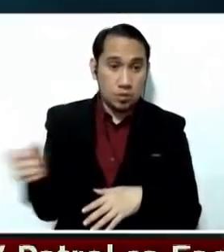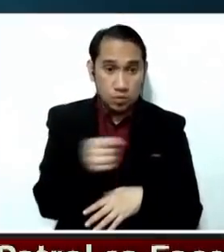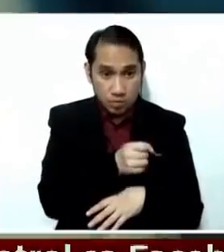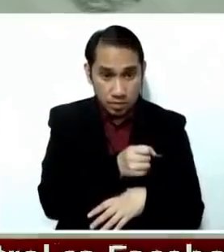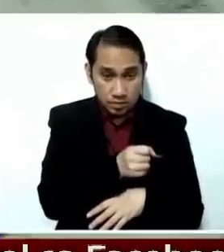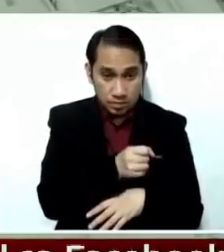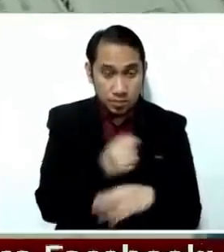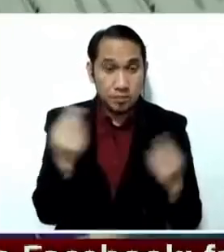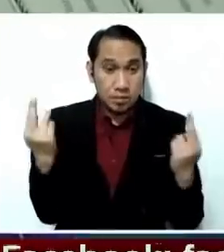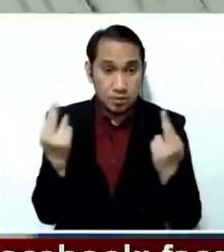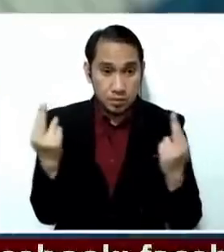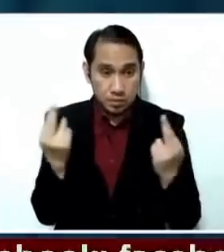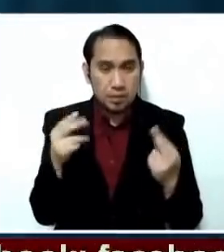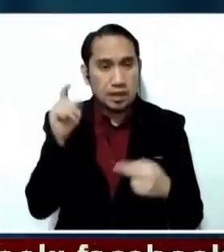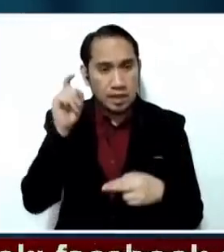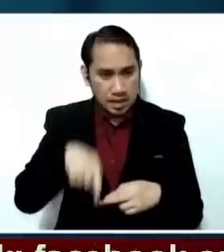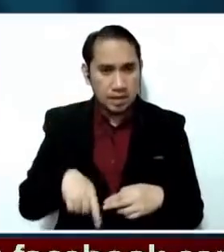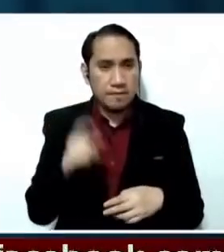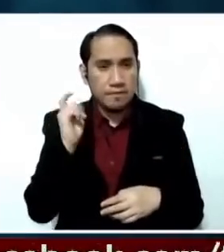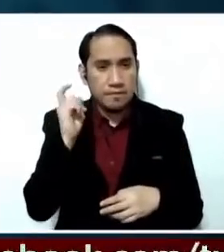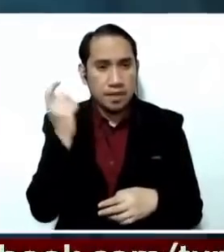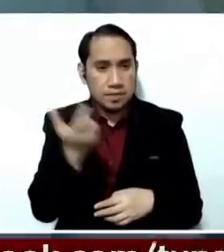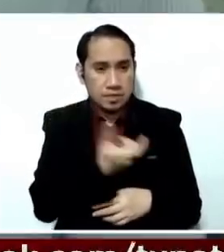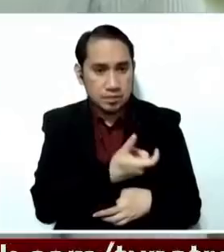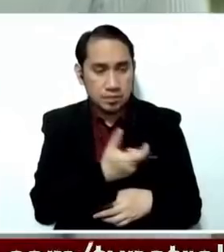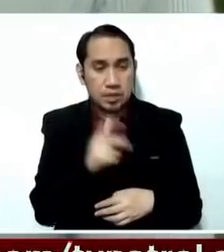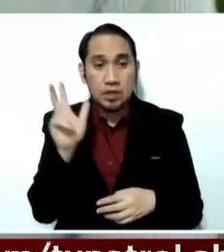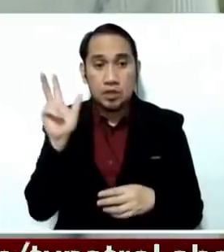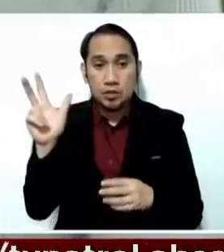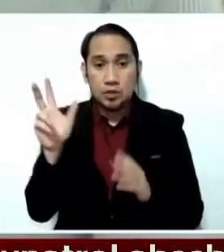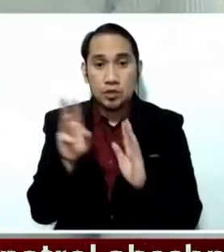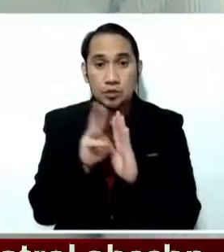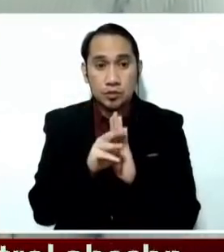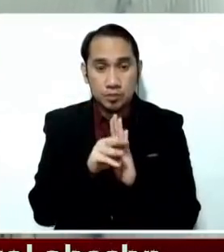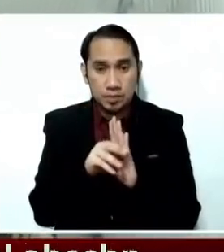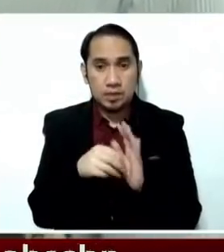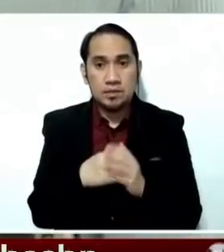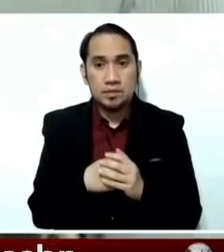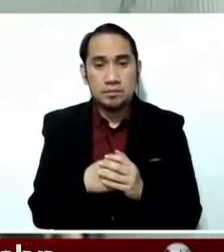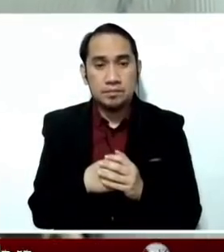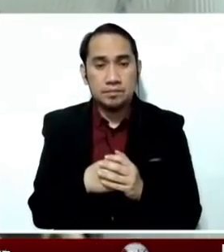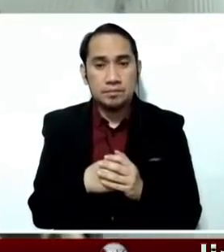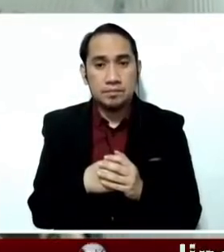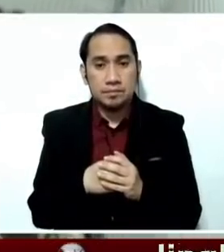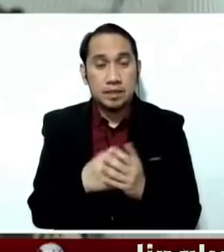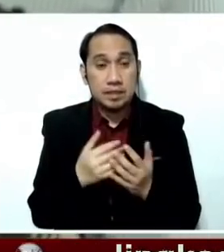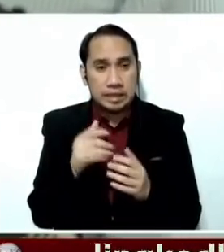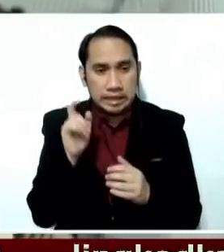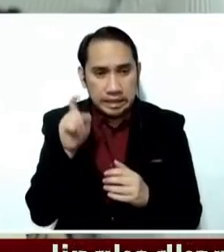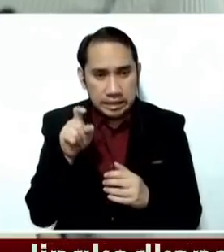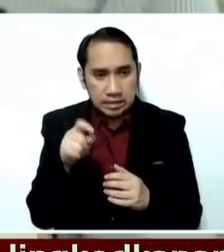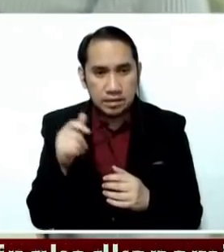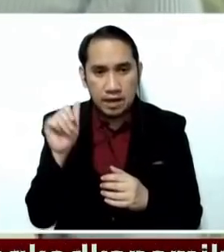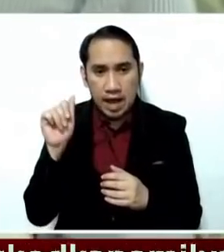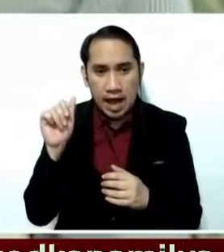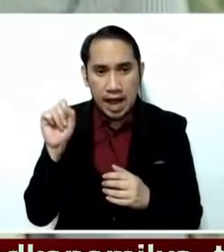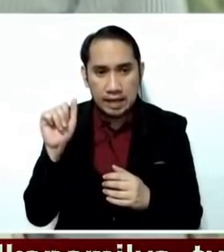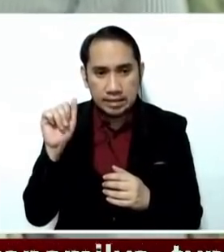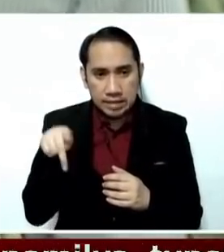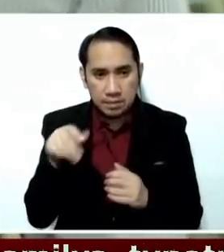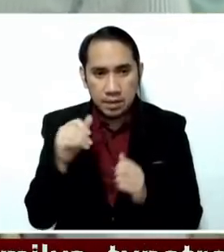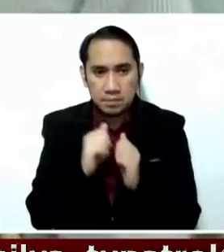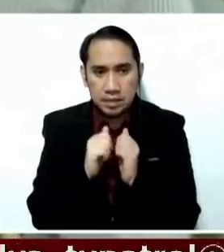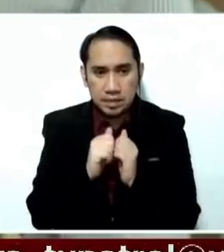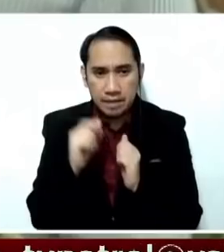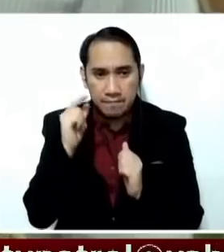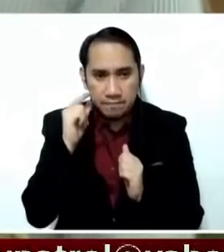kailangang maiturok ito sa loob ng 30 minuto. We need to vaccinate ASAP, one stone.